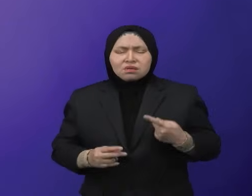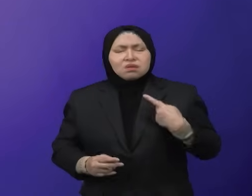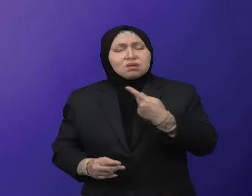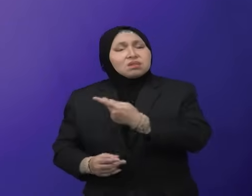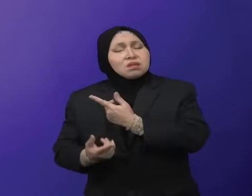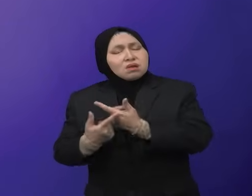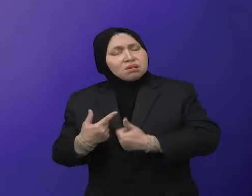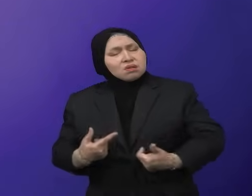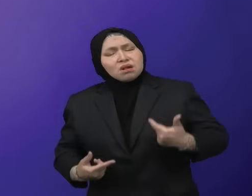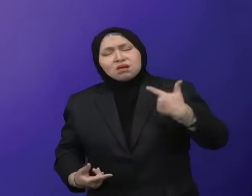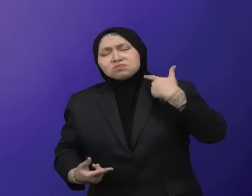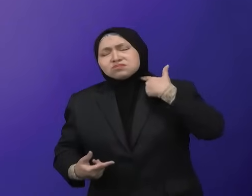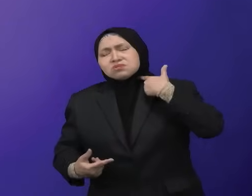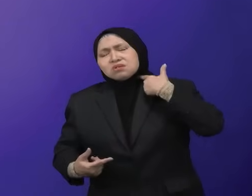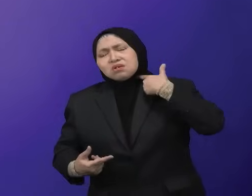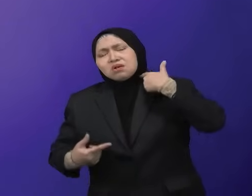لَدُنْكَ